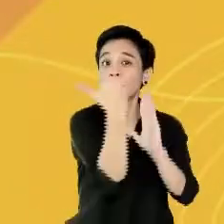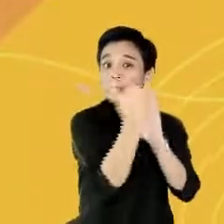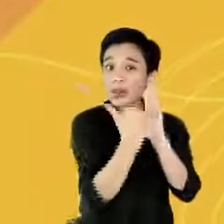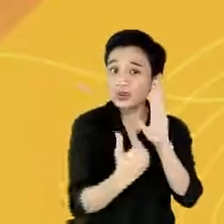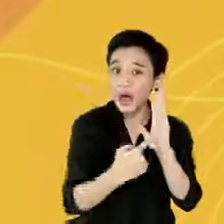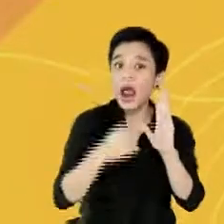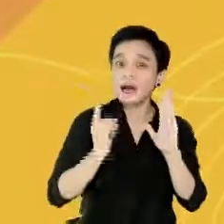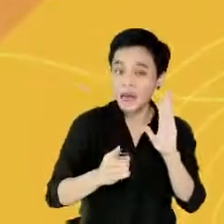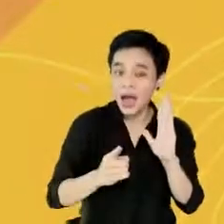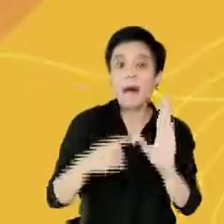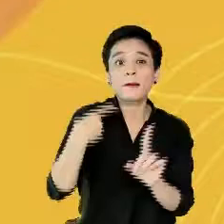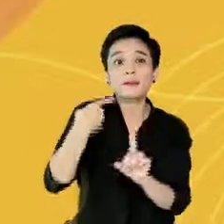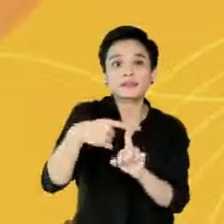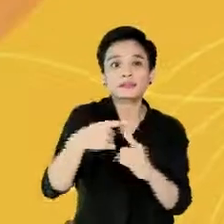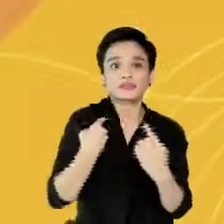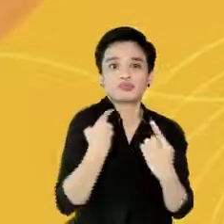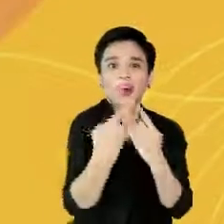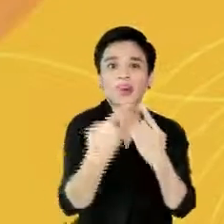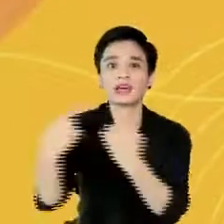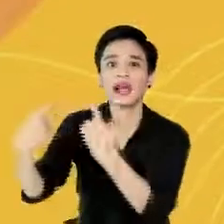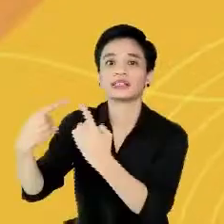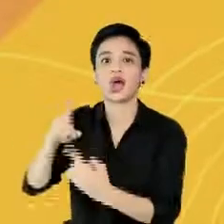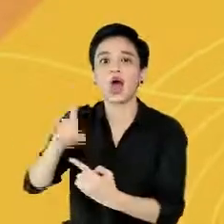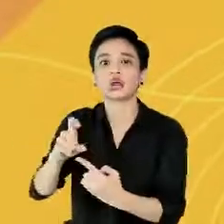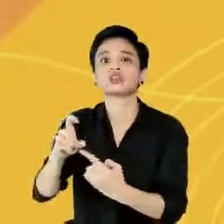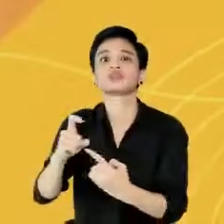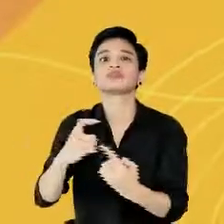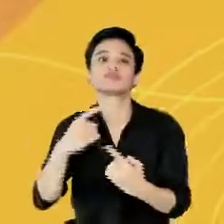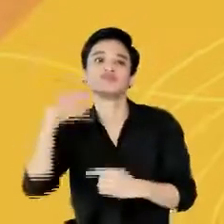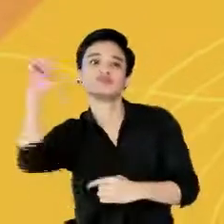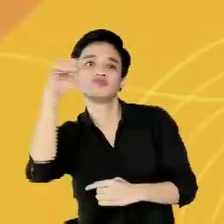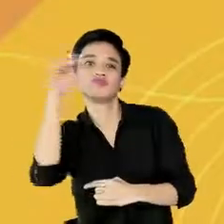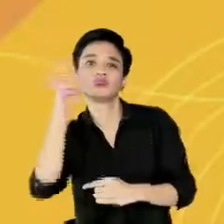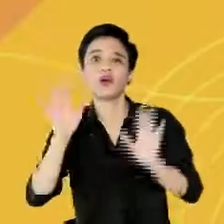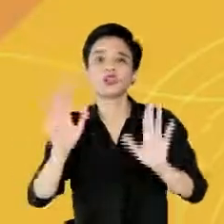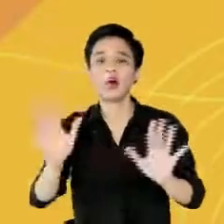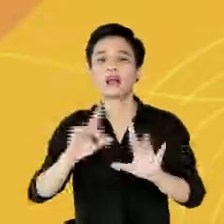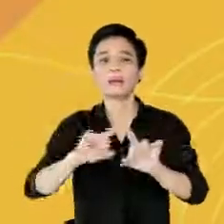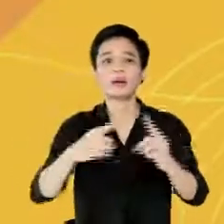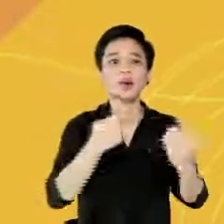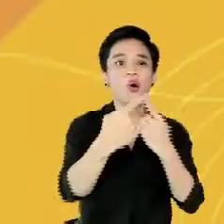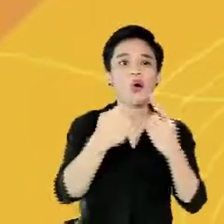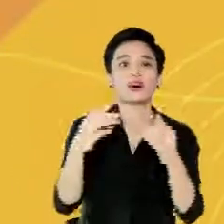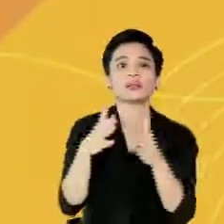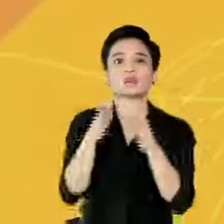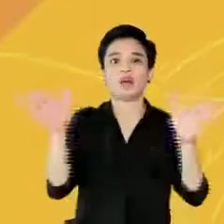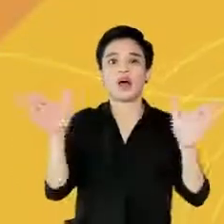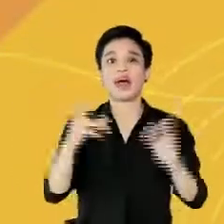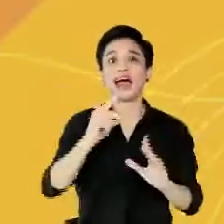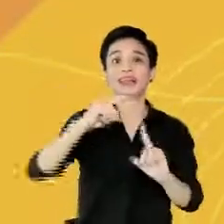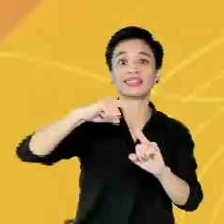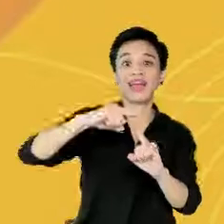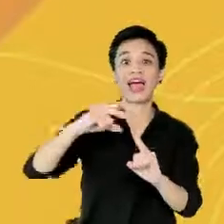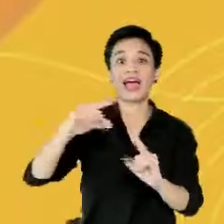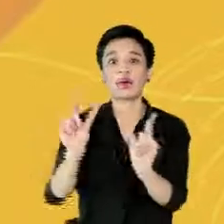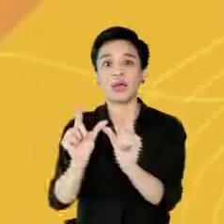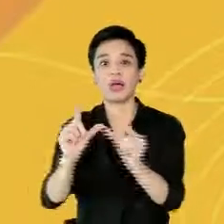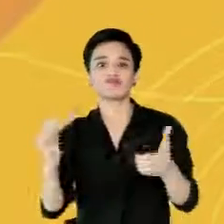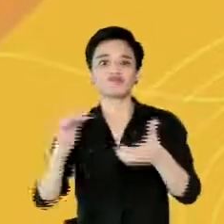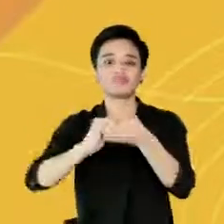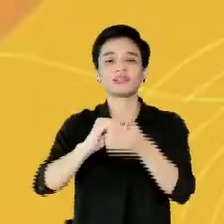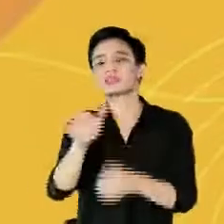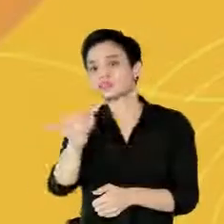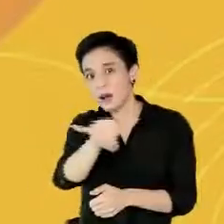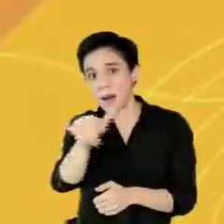juga komunikasi secara berbagai arah melalui kekuatan rtrw Jakarta kemudian